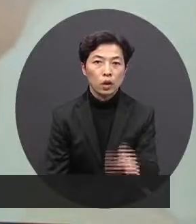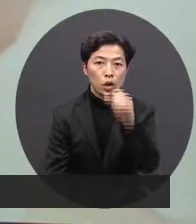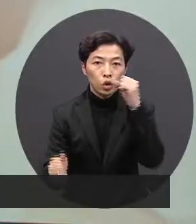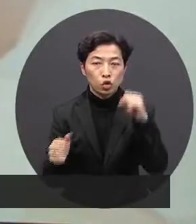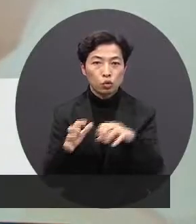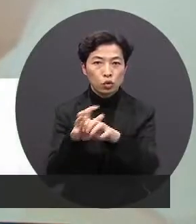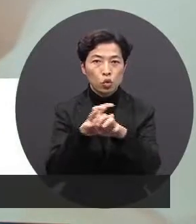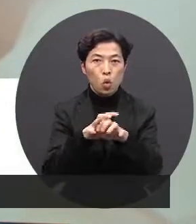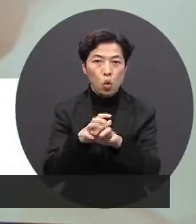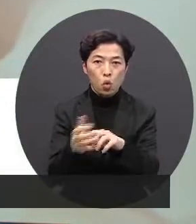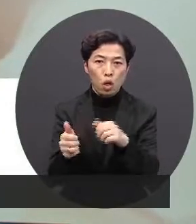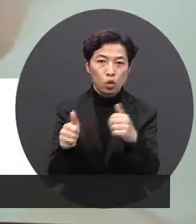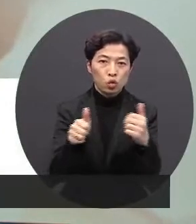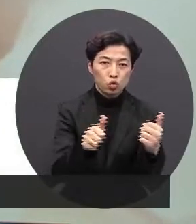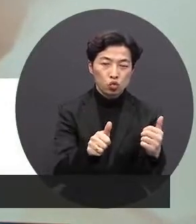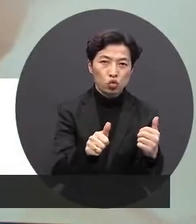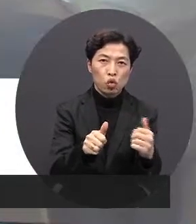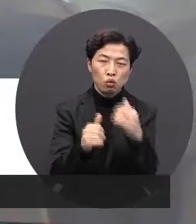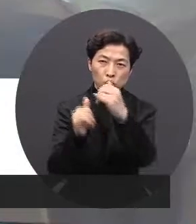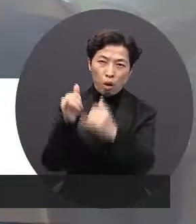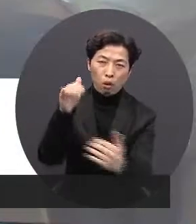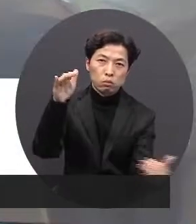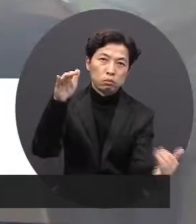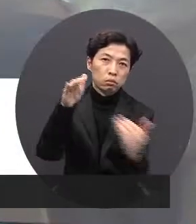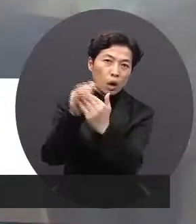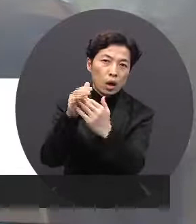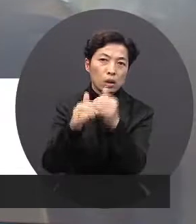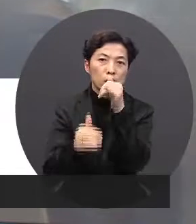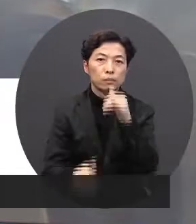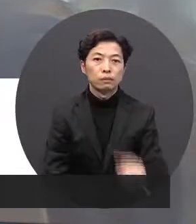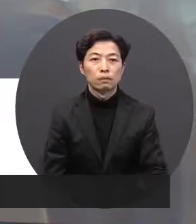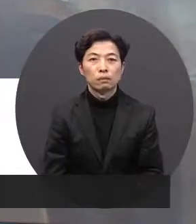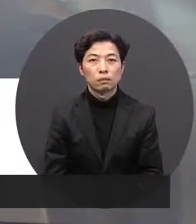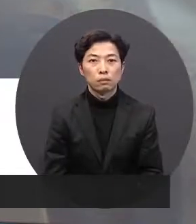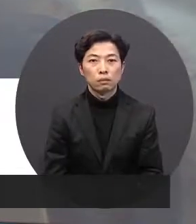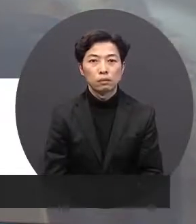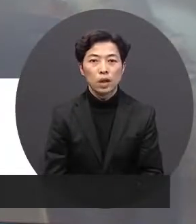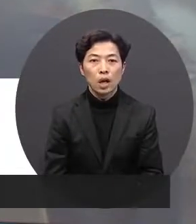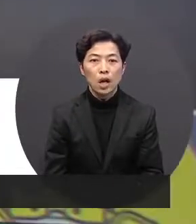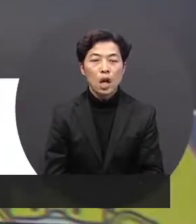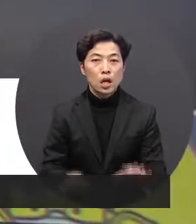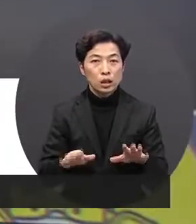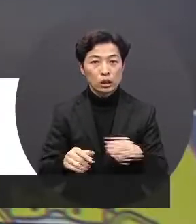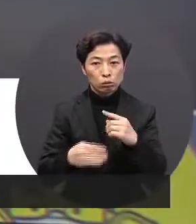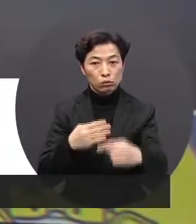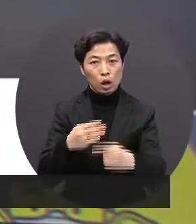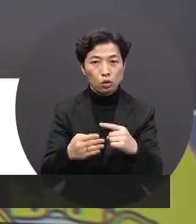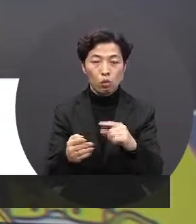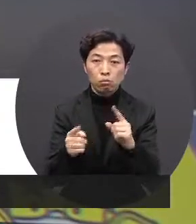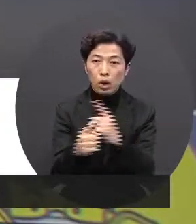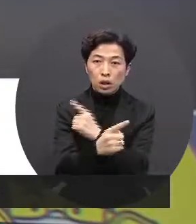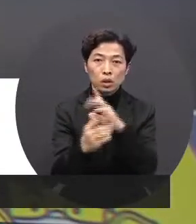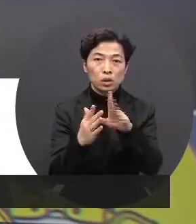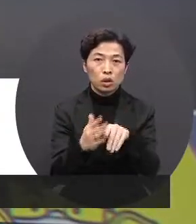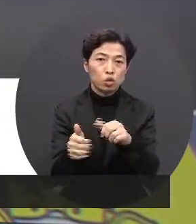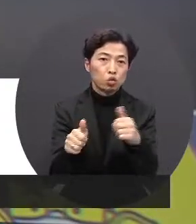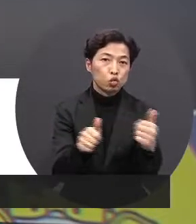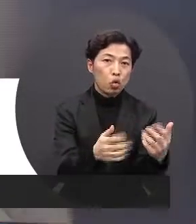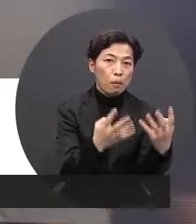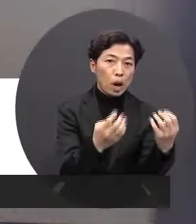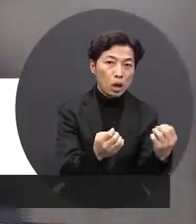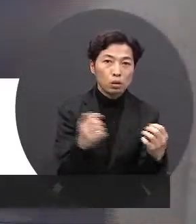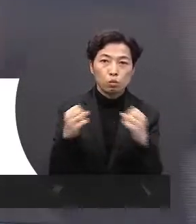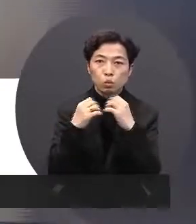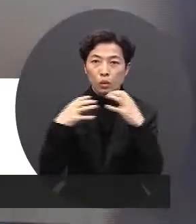충북의 코로나19 사망자가 역대 최다를 기록했습니다. 안 그래도 사망자가 많은 환절기에 코로나19